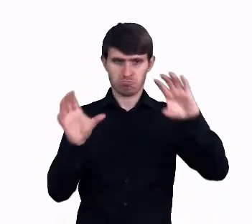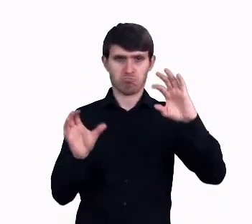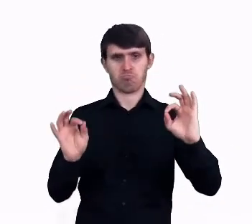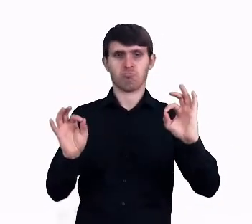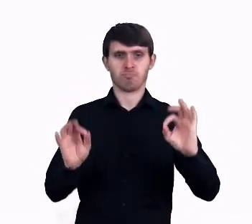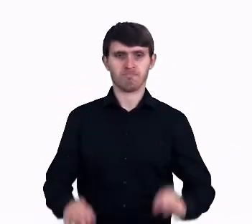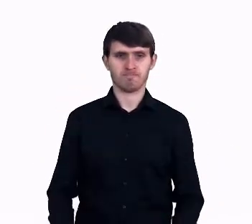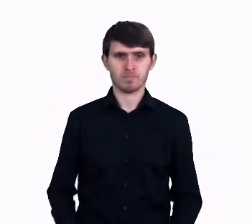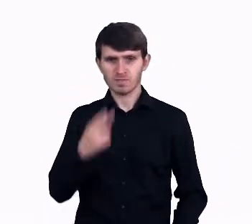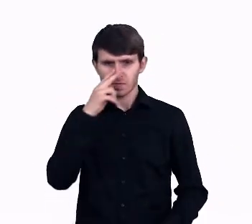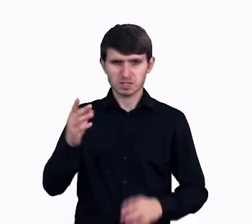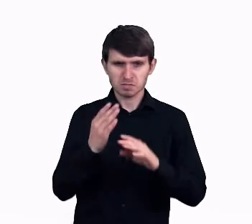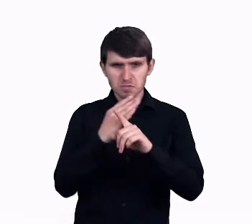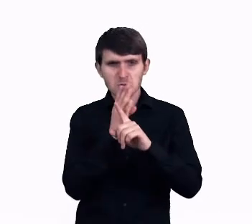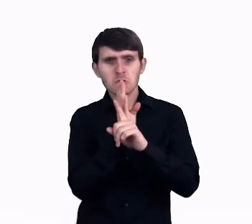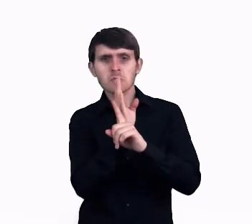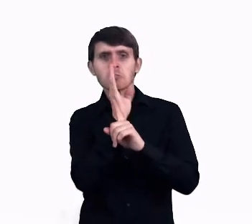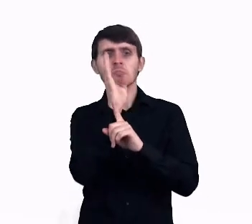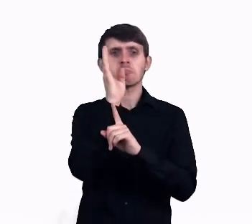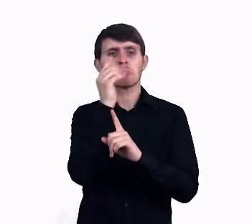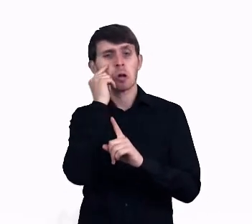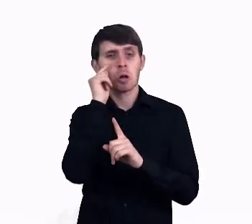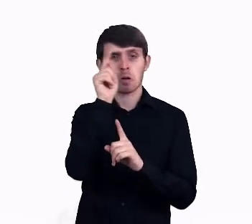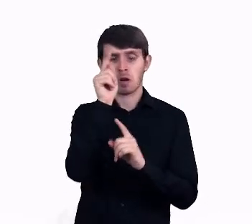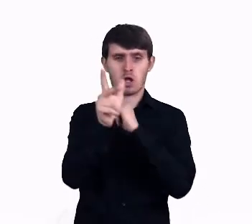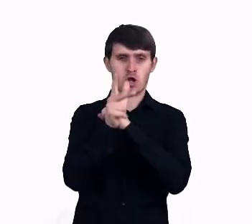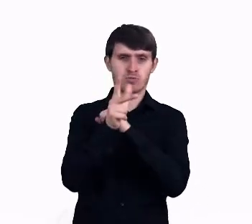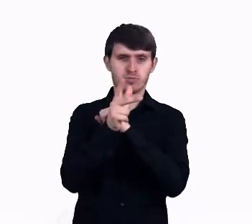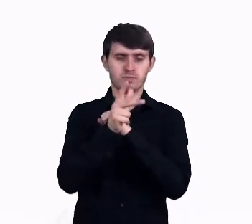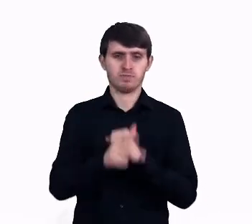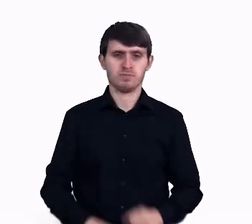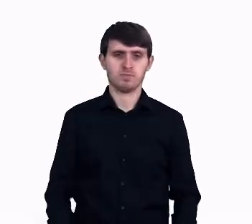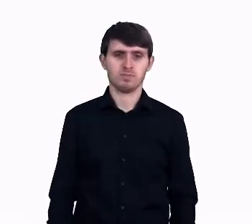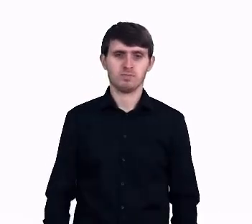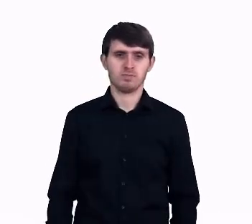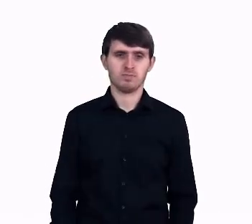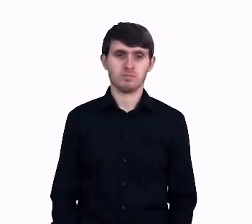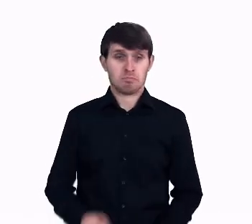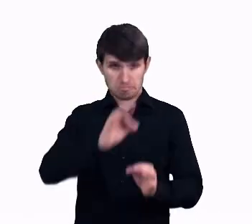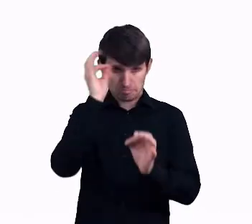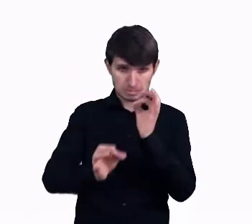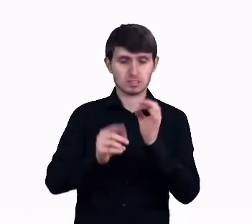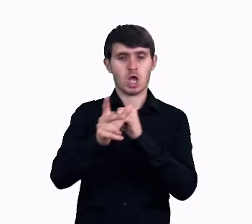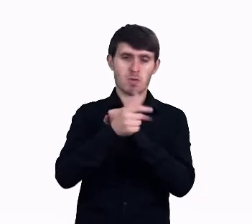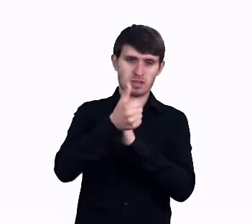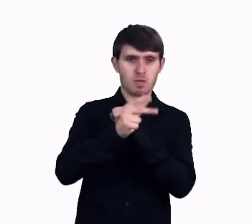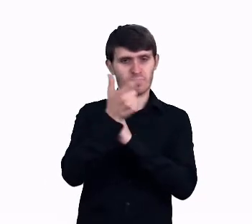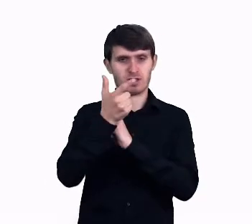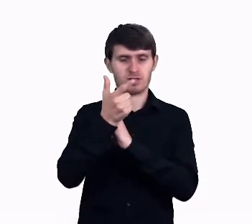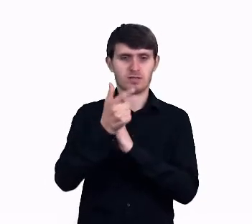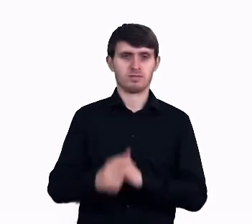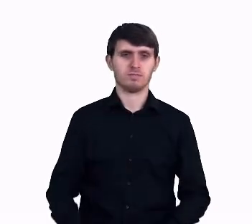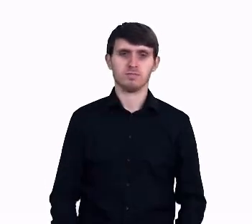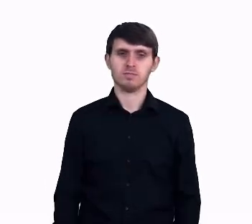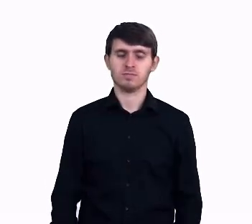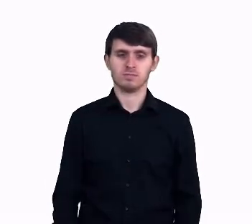i gotowe jak widać wyszło w przybliżeniu 80 stopni mierząc dokładnie to